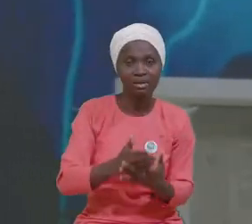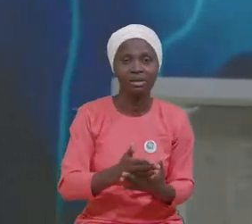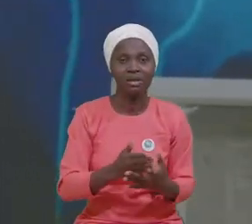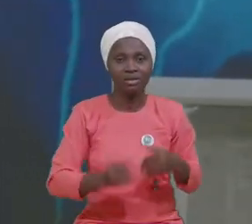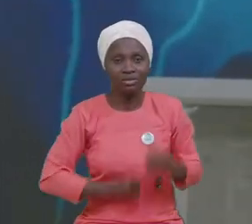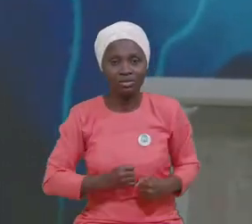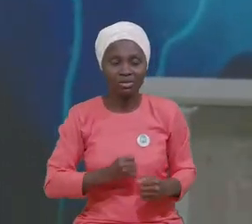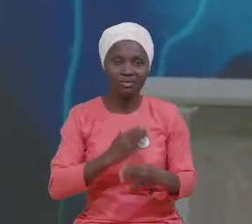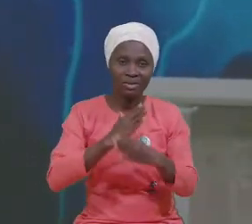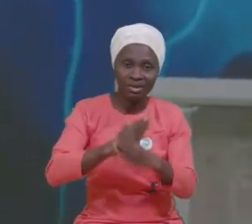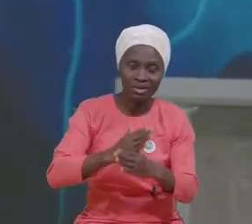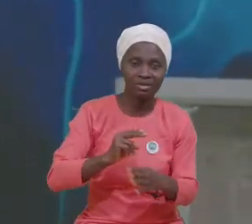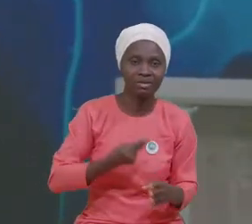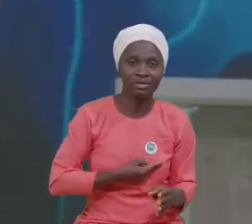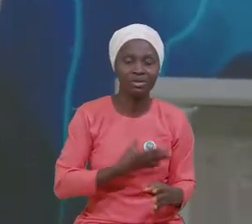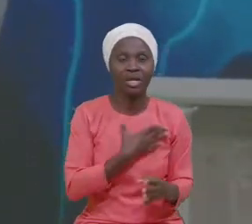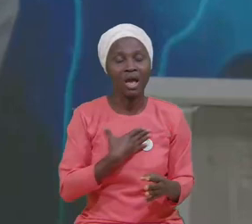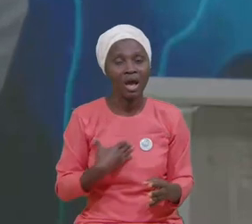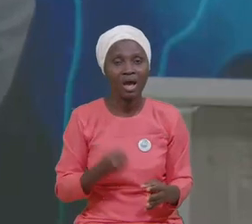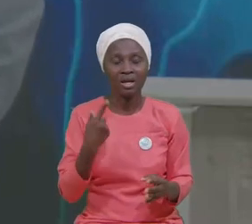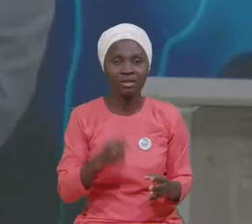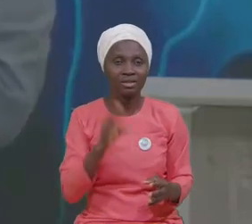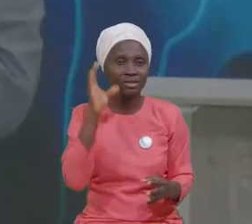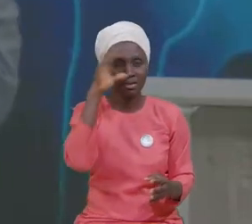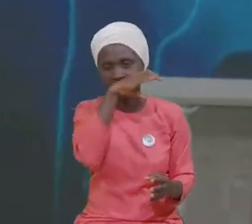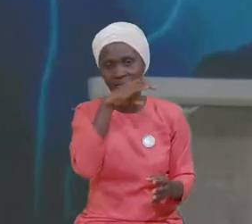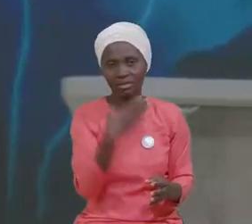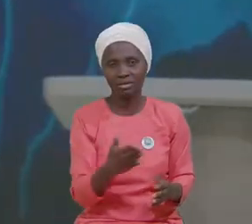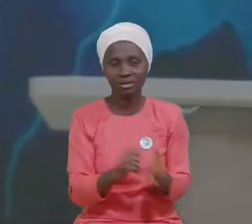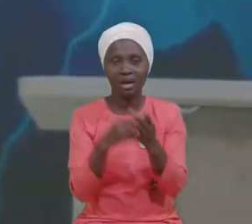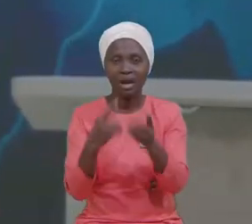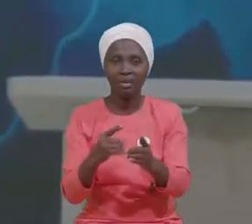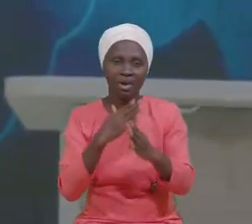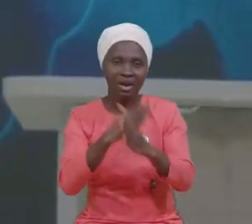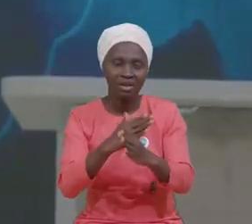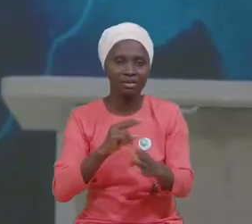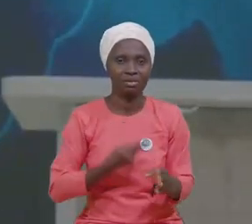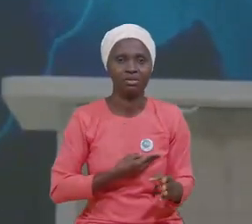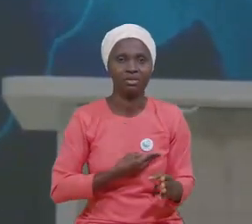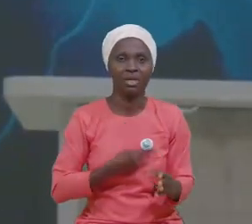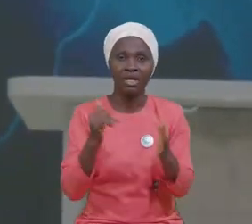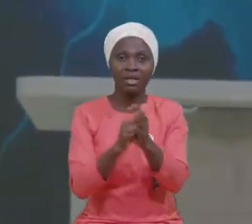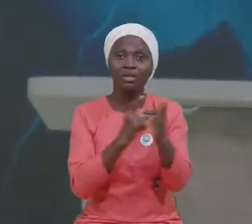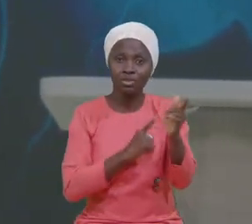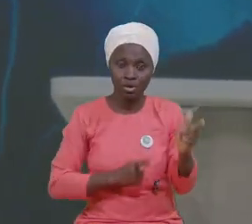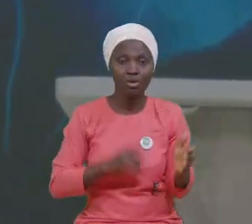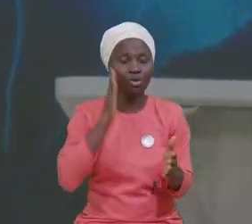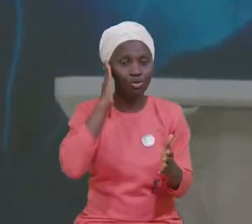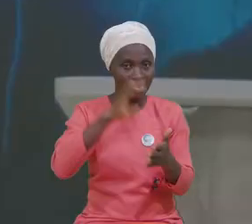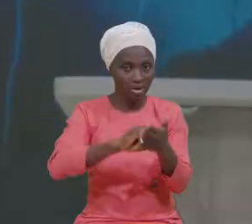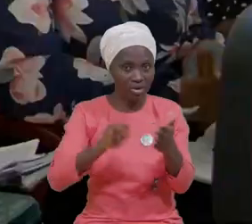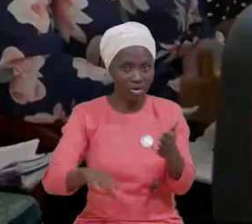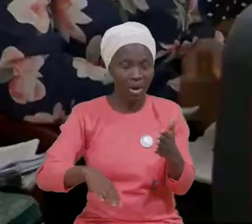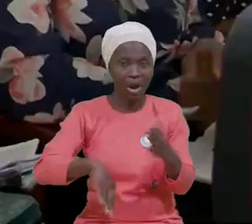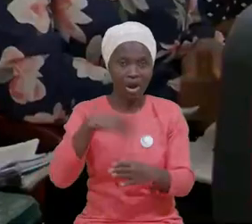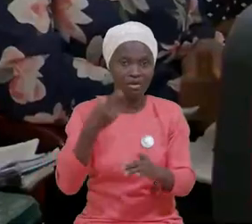nous empêche, et les événements étranges qui nous empêchent, que Dieu va ôter